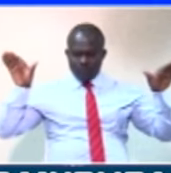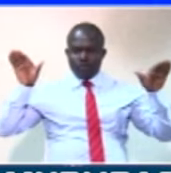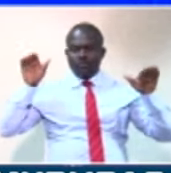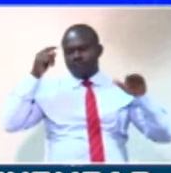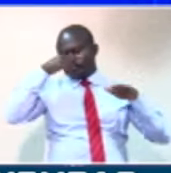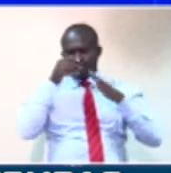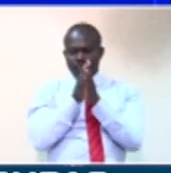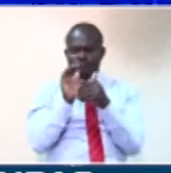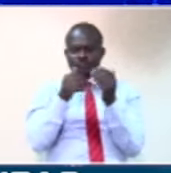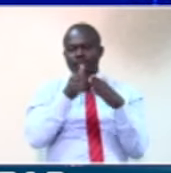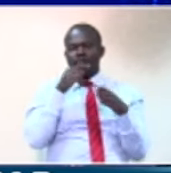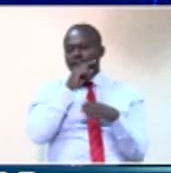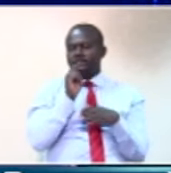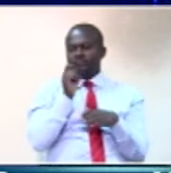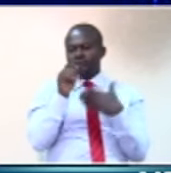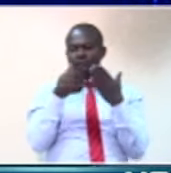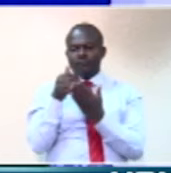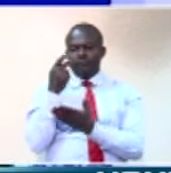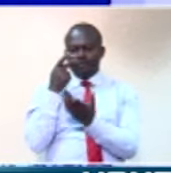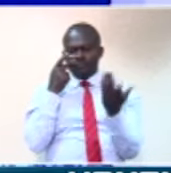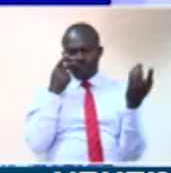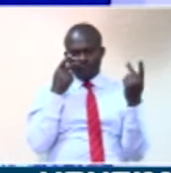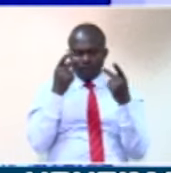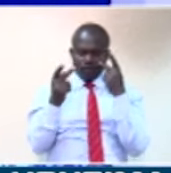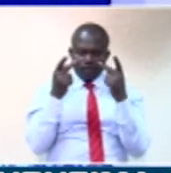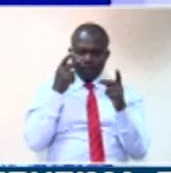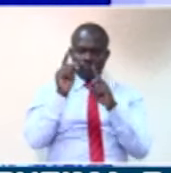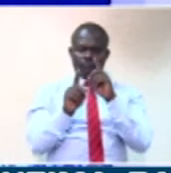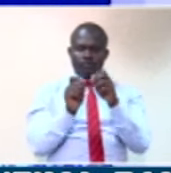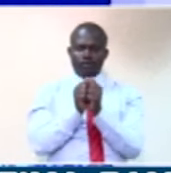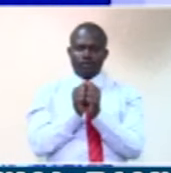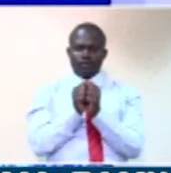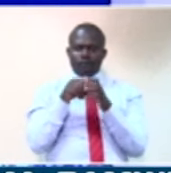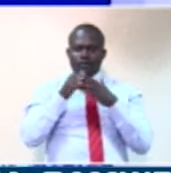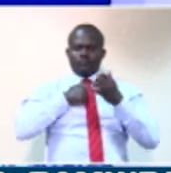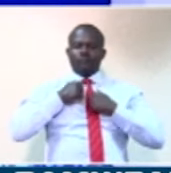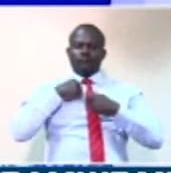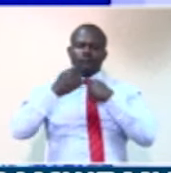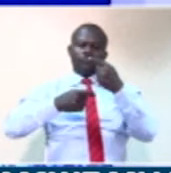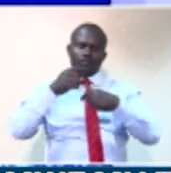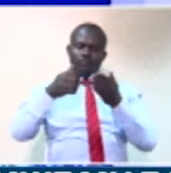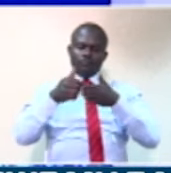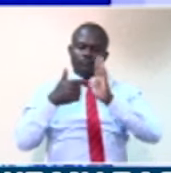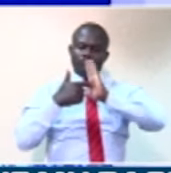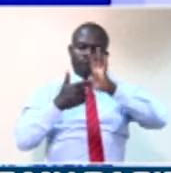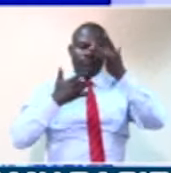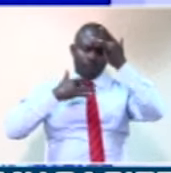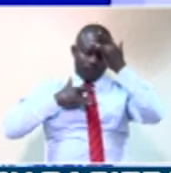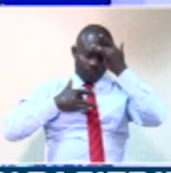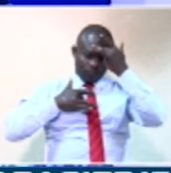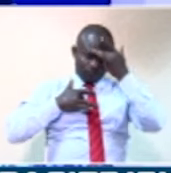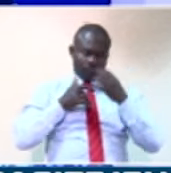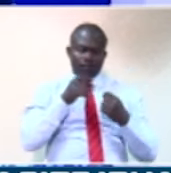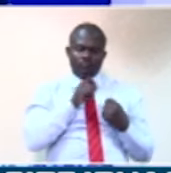se n'izindi mbuga nkoranyambaga za RBA, yasanze ikibazo kigira kiti: mu Rwanda hakomeje kugaragara indwara